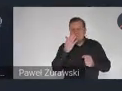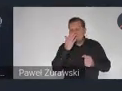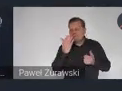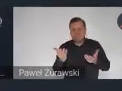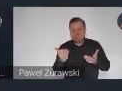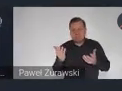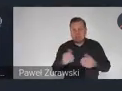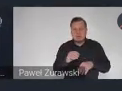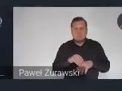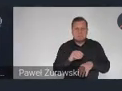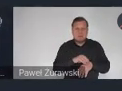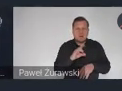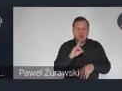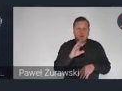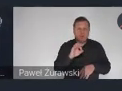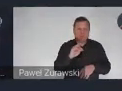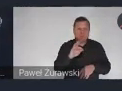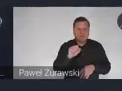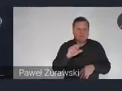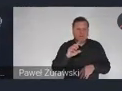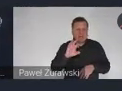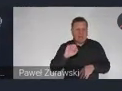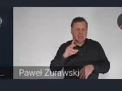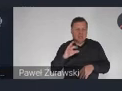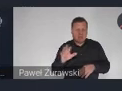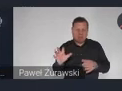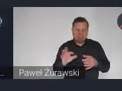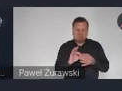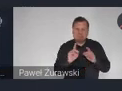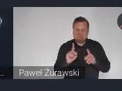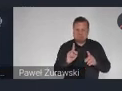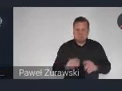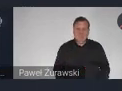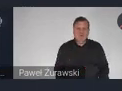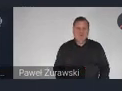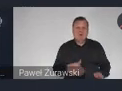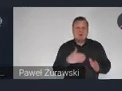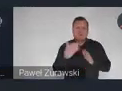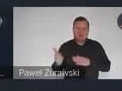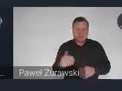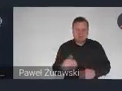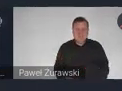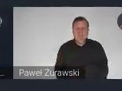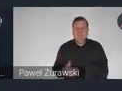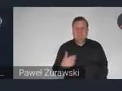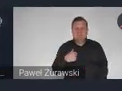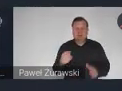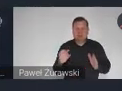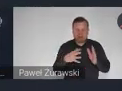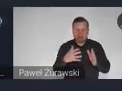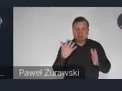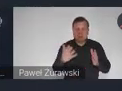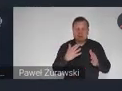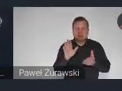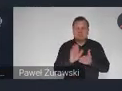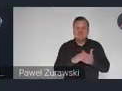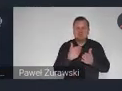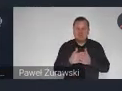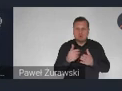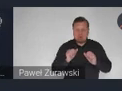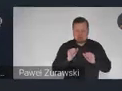metodę grunt widiańską na kolejnych slajdach chciałabym państwu przedstawić przykładowe